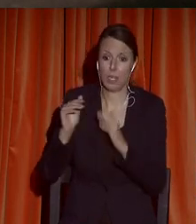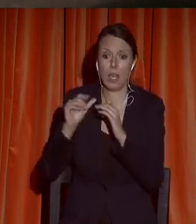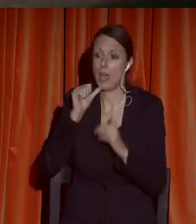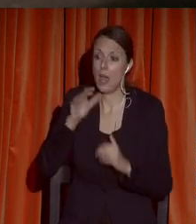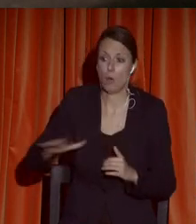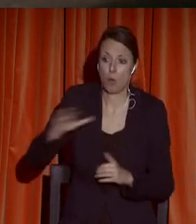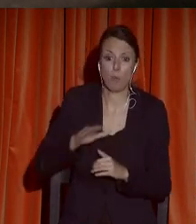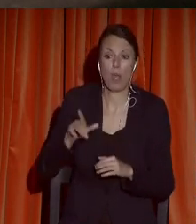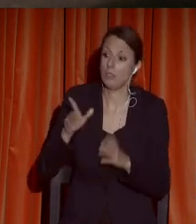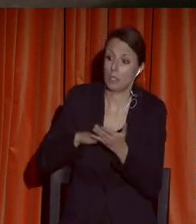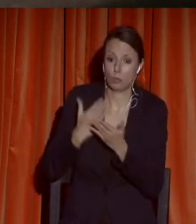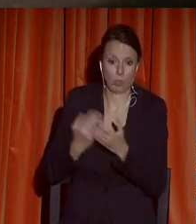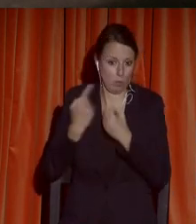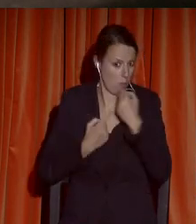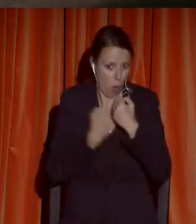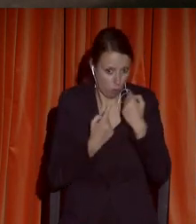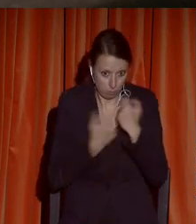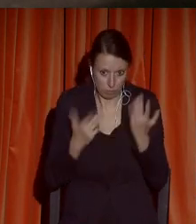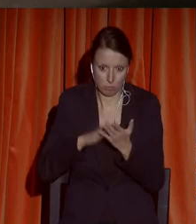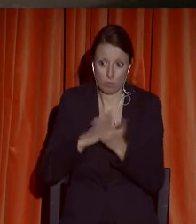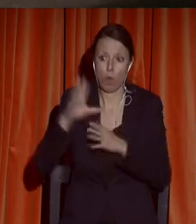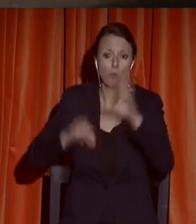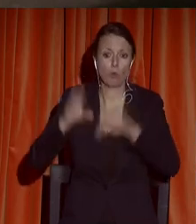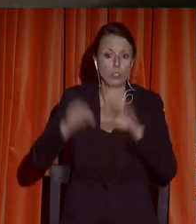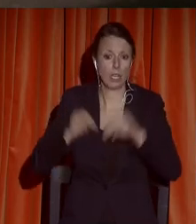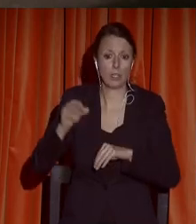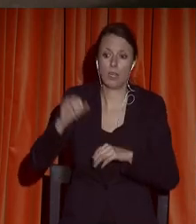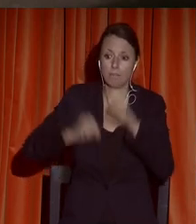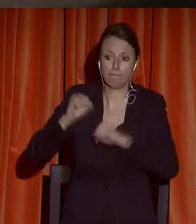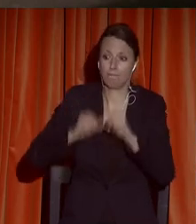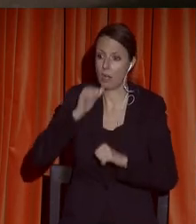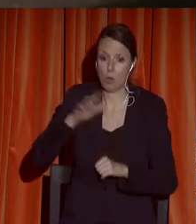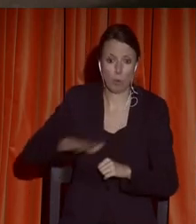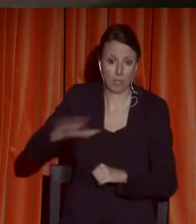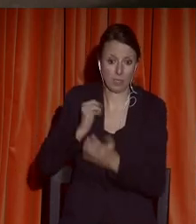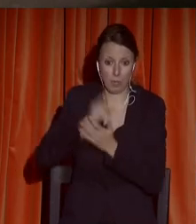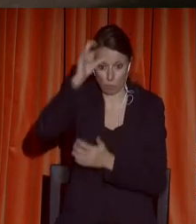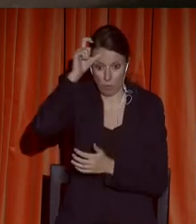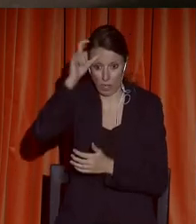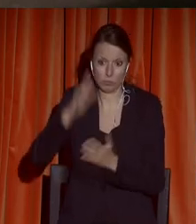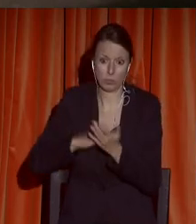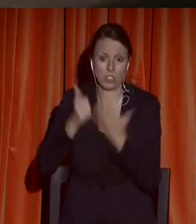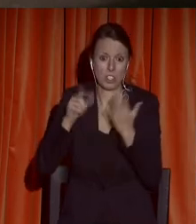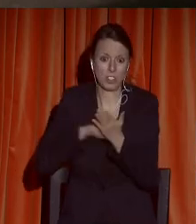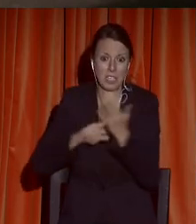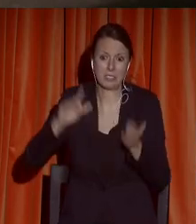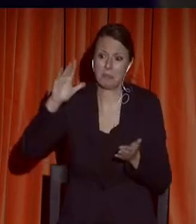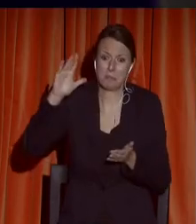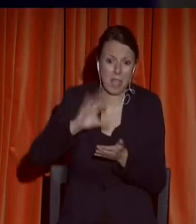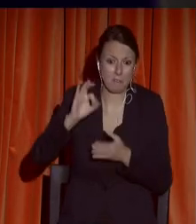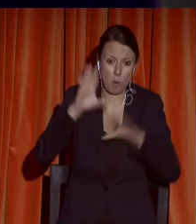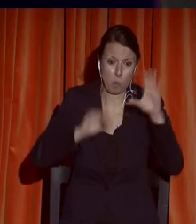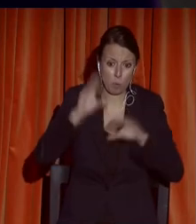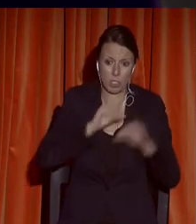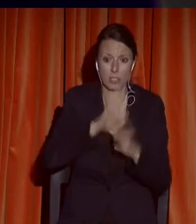Europejskiego Trybunału Praw Człowieka jest bodajże 5- czy 6-krotnie niższy niż Trybunału Sprawiedliwości Unii Europejskiej.